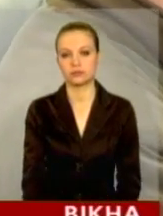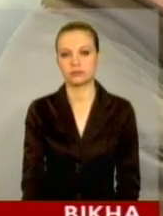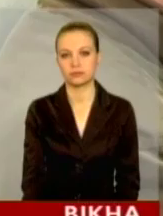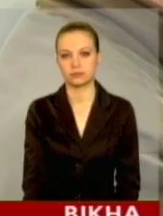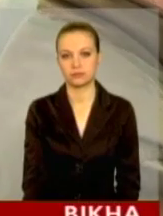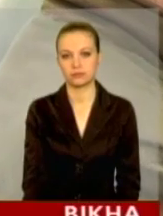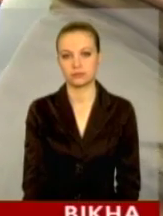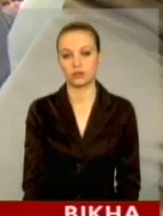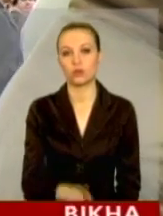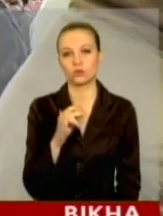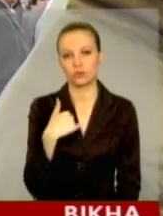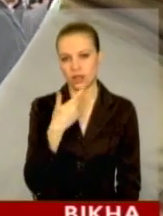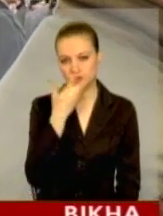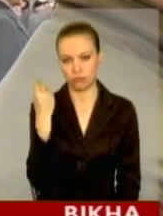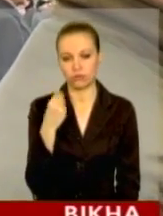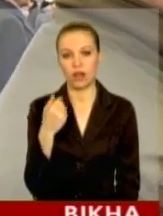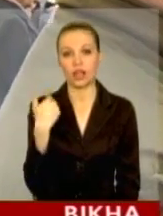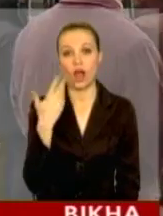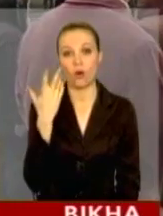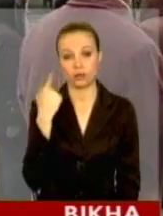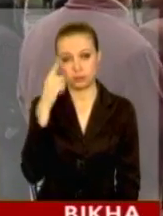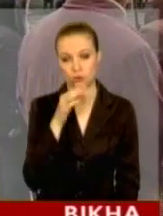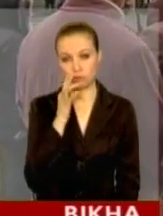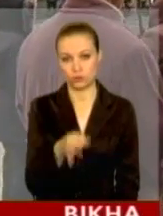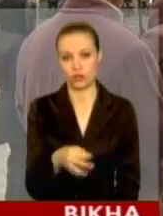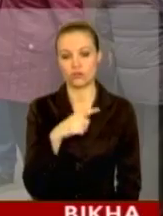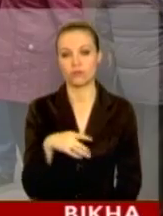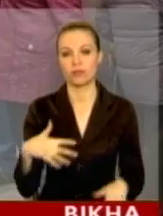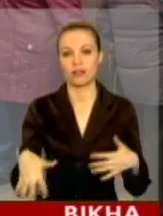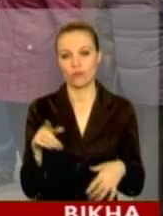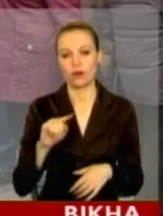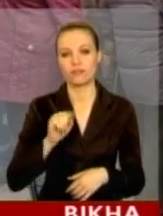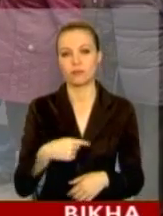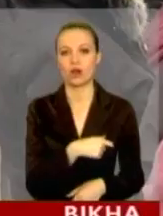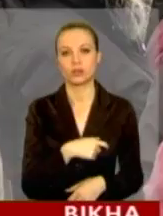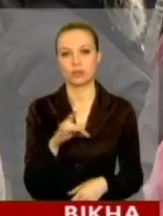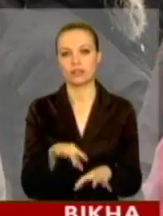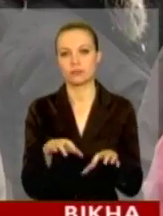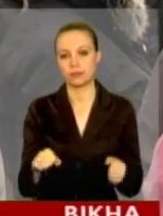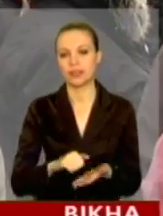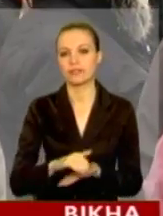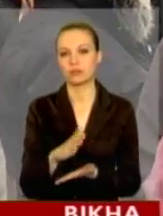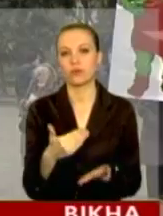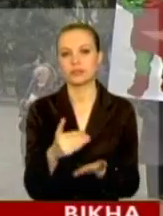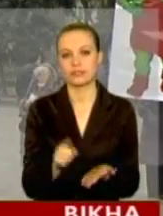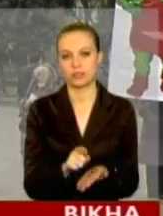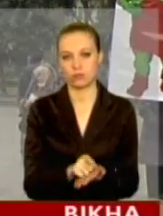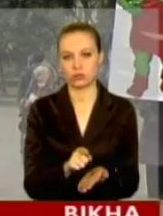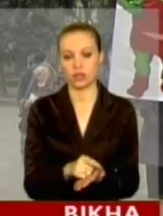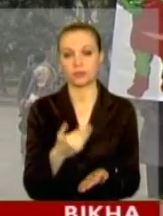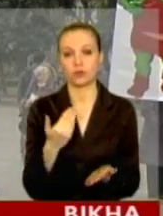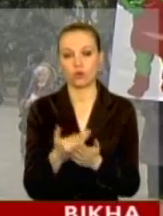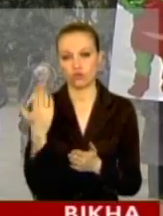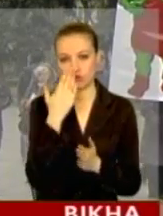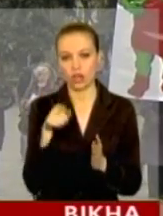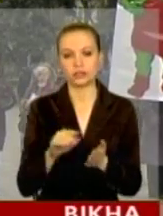идею я забув надумаю скажу кволі мітингарі вимагають депутатів при владі відмовитися від посад ось